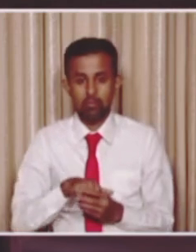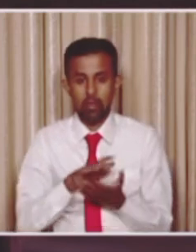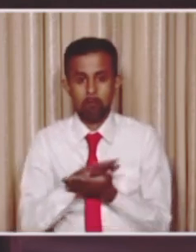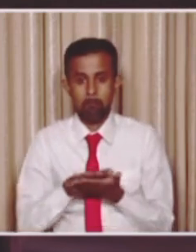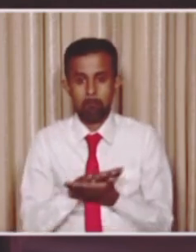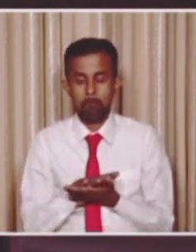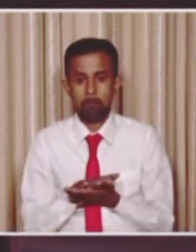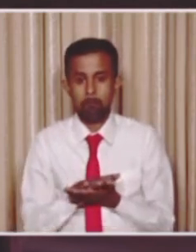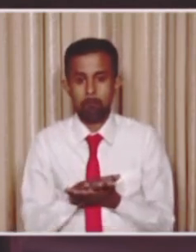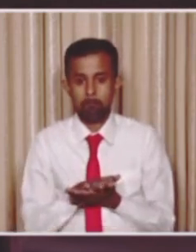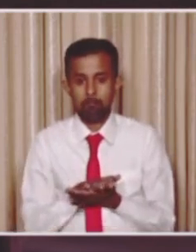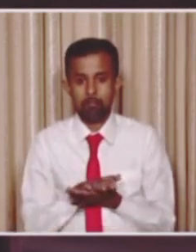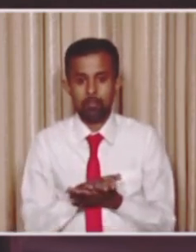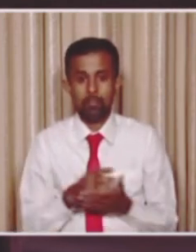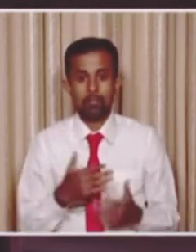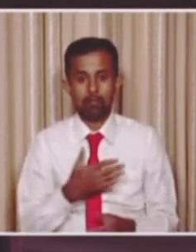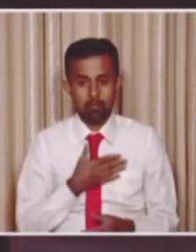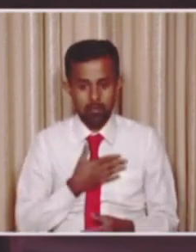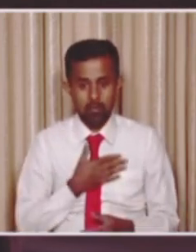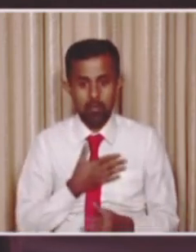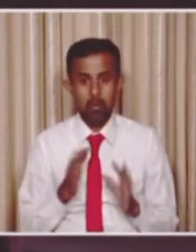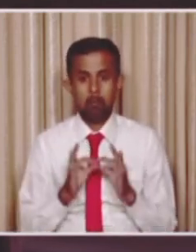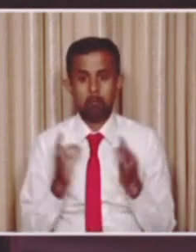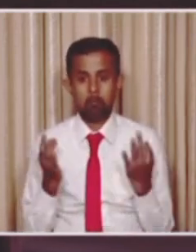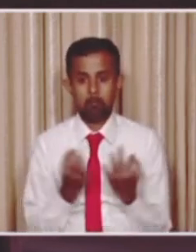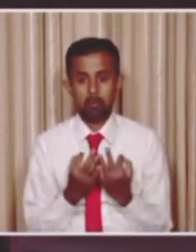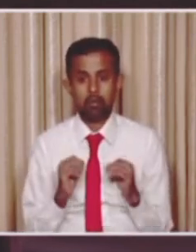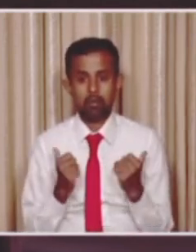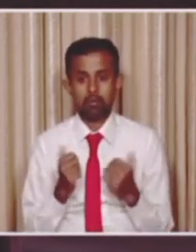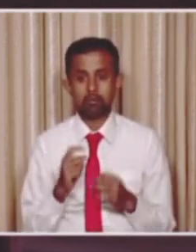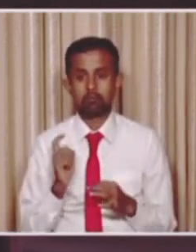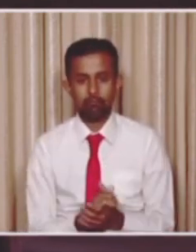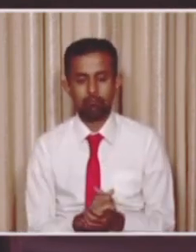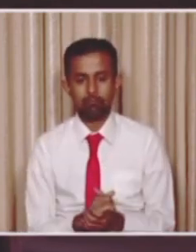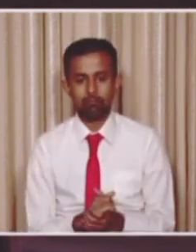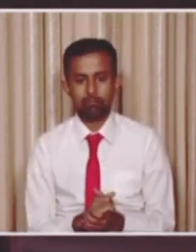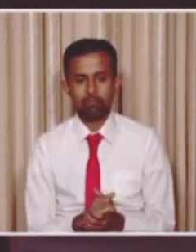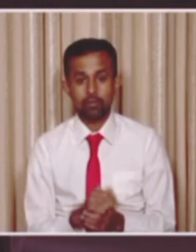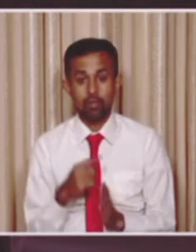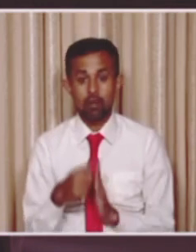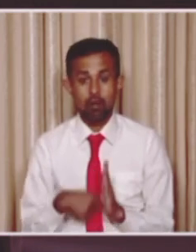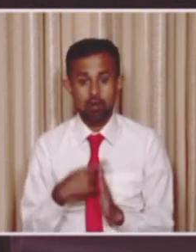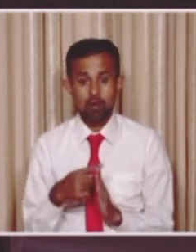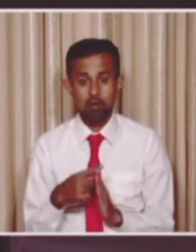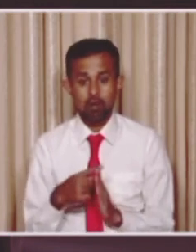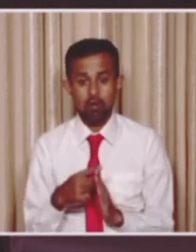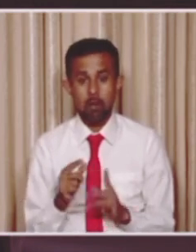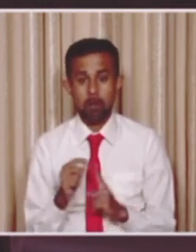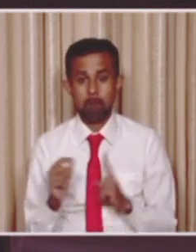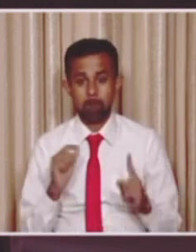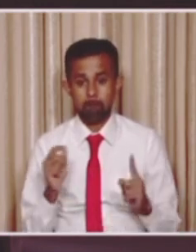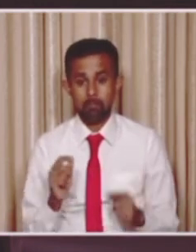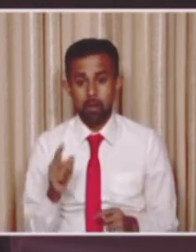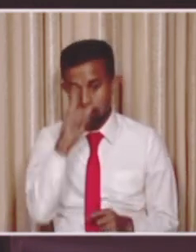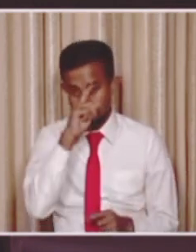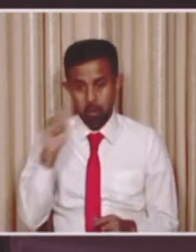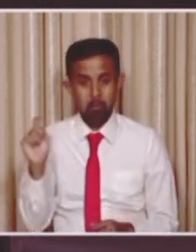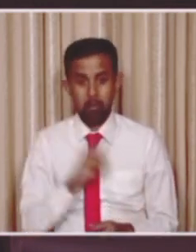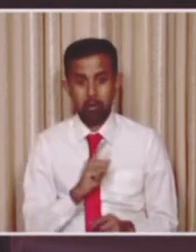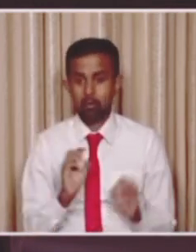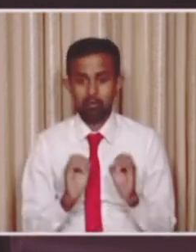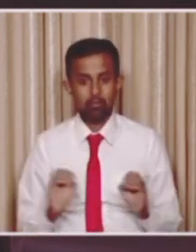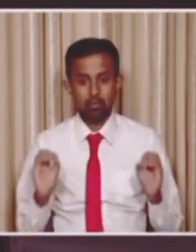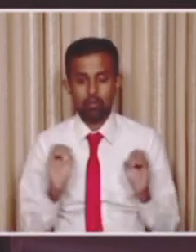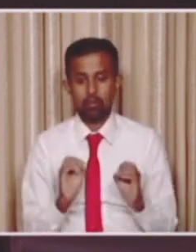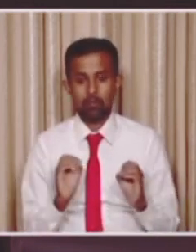පැහැදිලි ලෙස මගේ පවුලේ ජීවිතයේ අවදානමක් තියෙනවා. රටේ පාර්ලිමේන්තු වැටුප මං අරගෙන නැහැ.